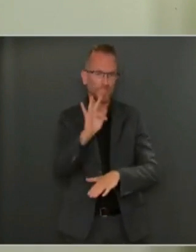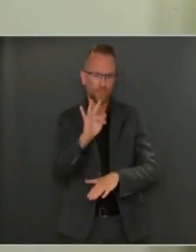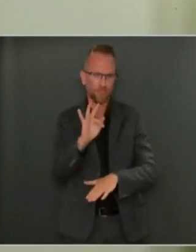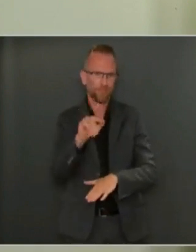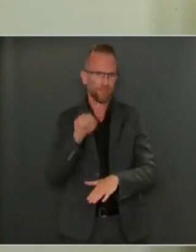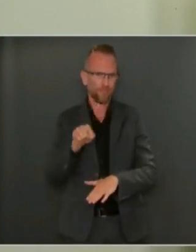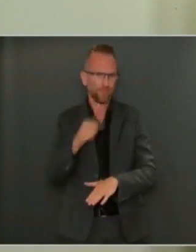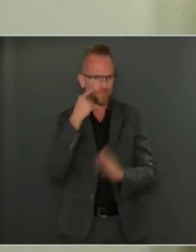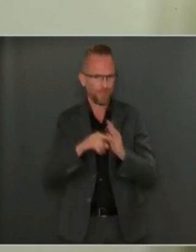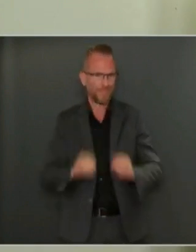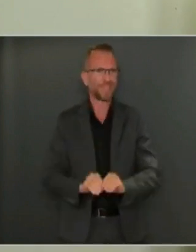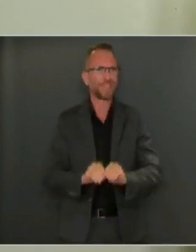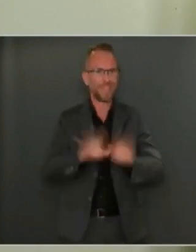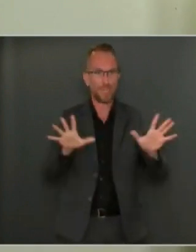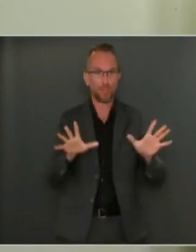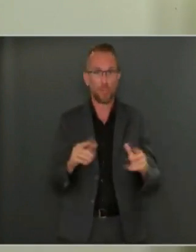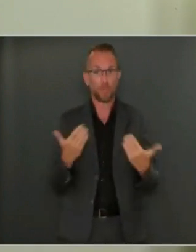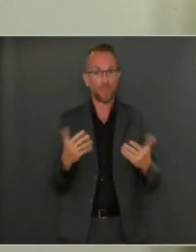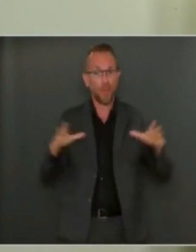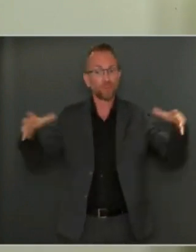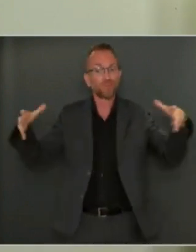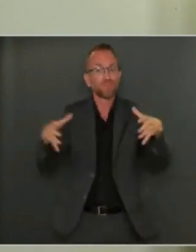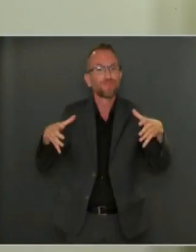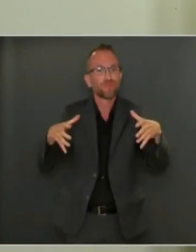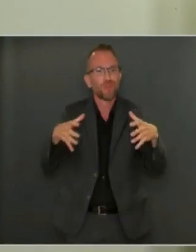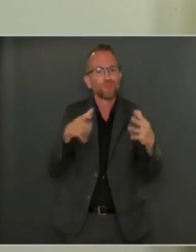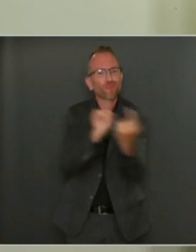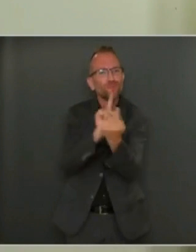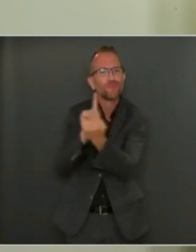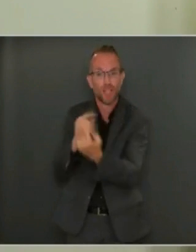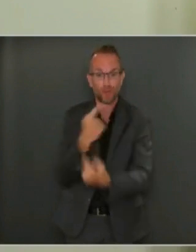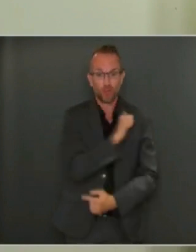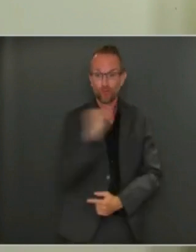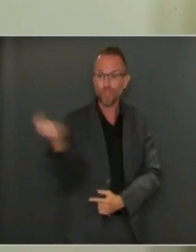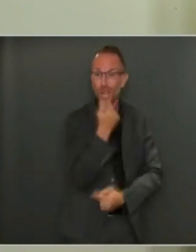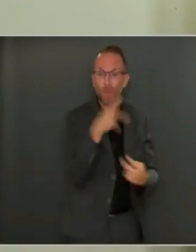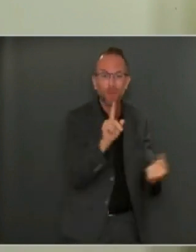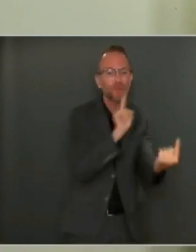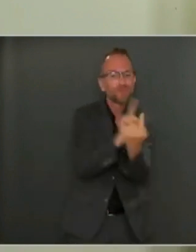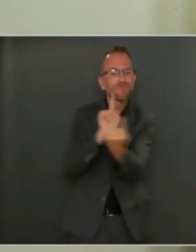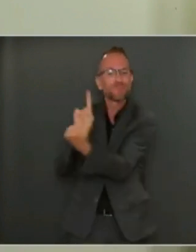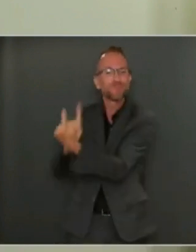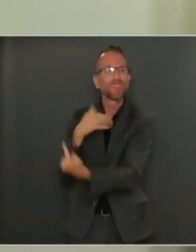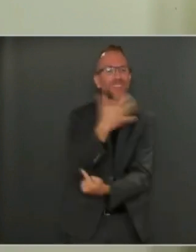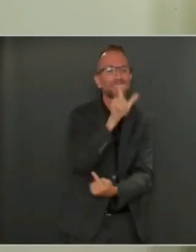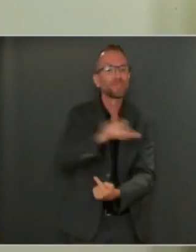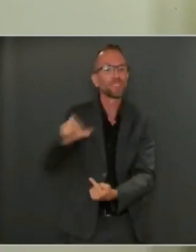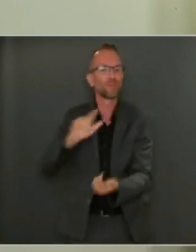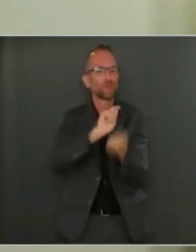Bisher war der soziale Umgang auf 15 Personen pro Woche beschränkt. Ab Mittwoch wird sie für 4 Wochen auf 5 Personen jeglichen Alters